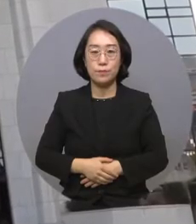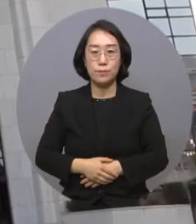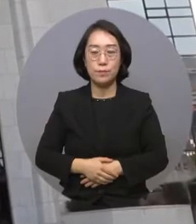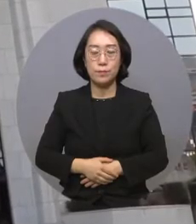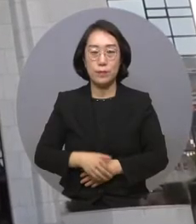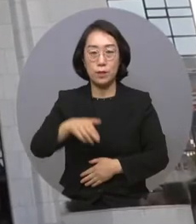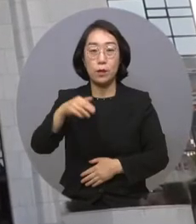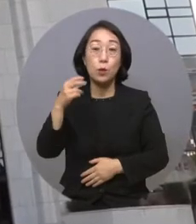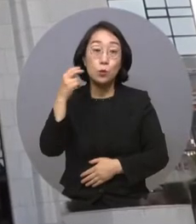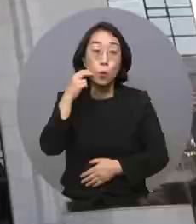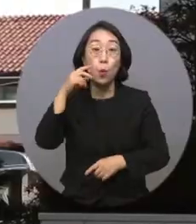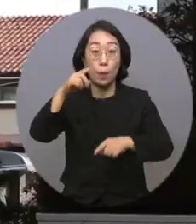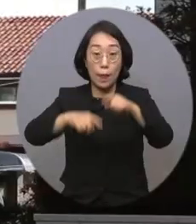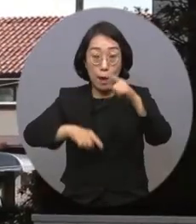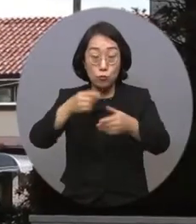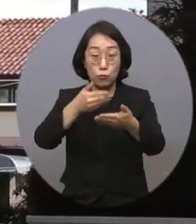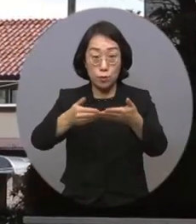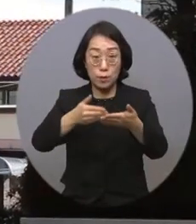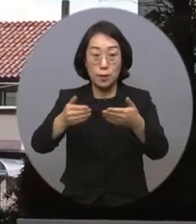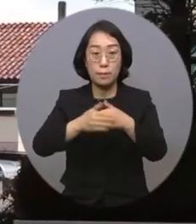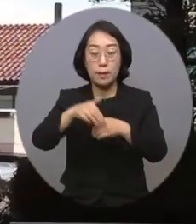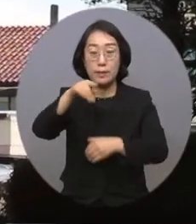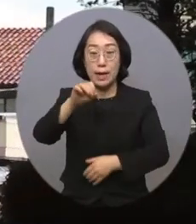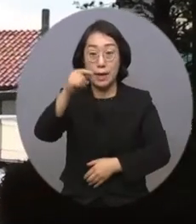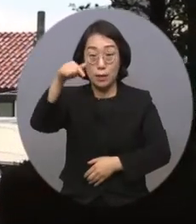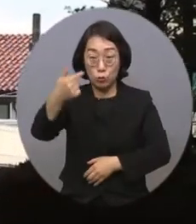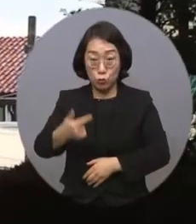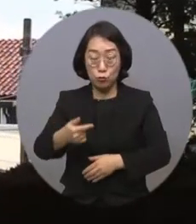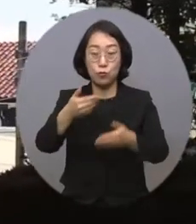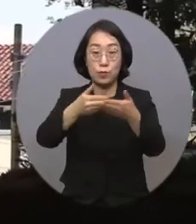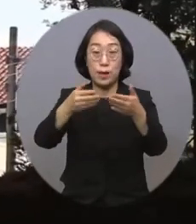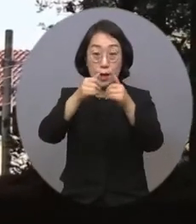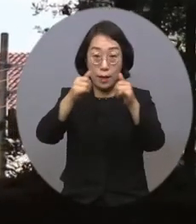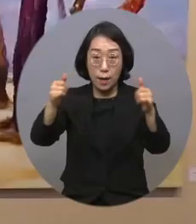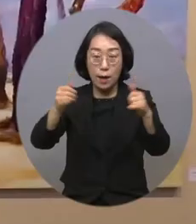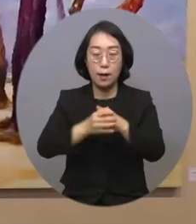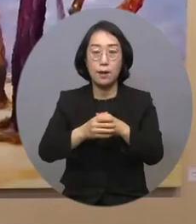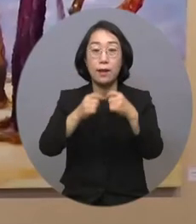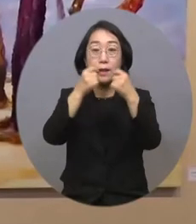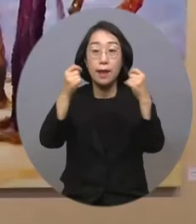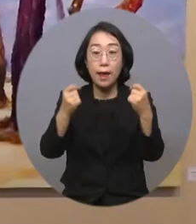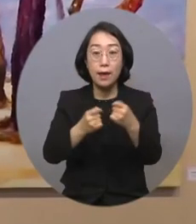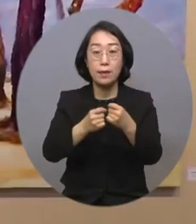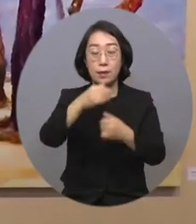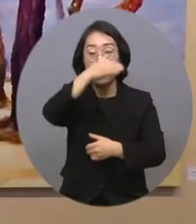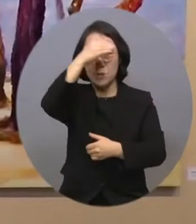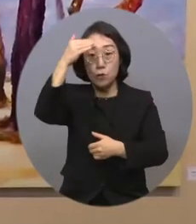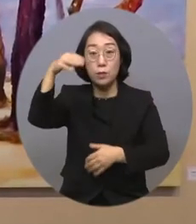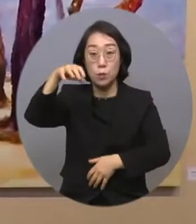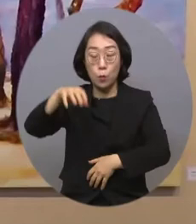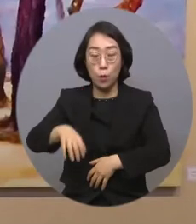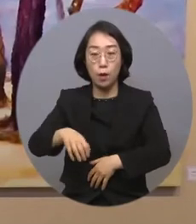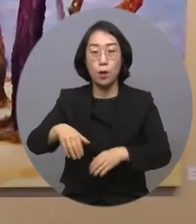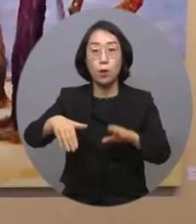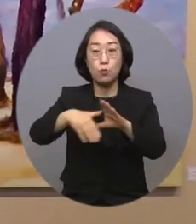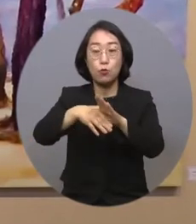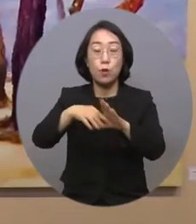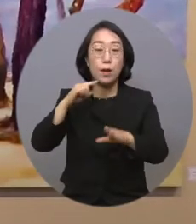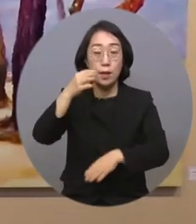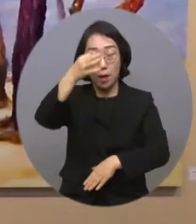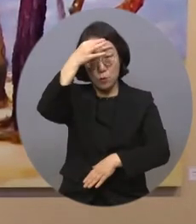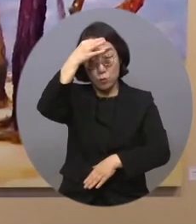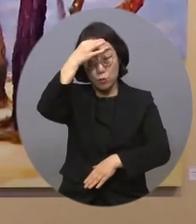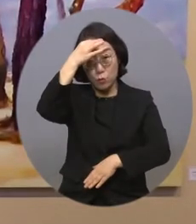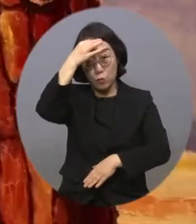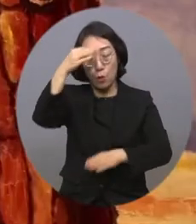소나무 작가로 알려진 서양 화가 장순 작가의 개인전이 지난 27일 순천 문화예술회관에서 열리고